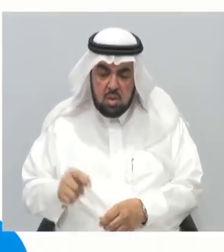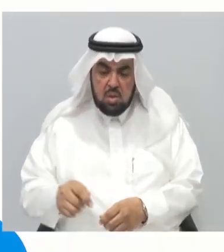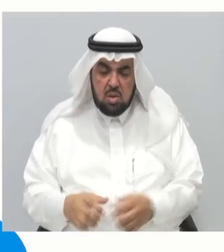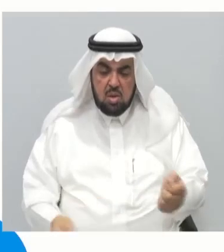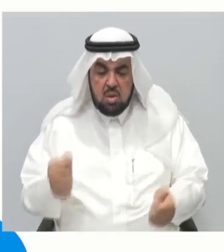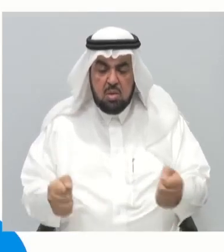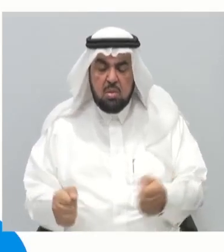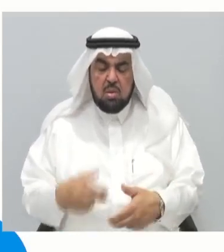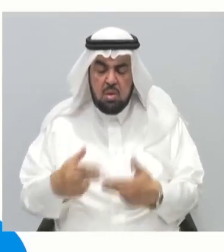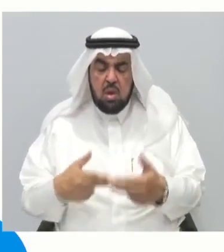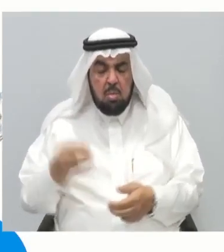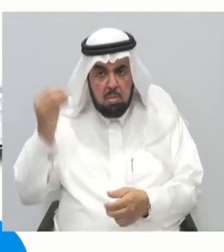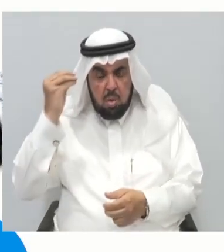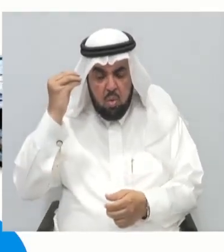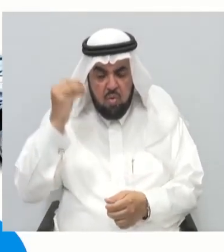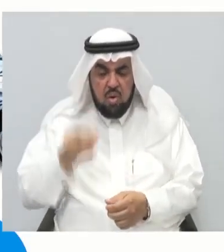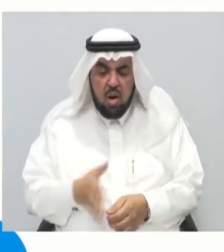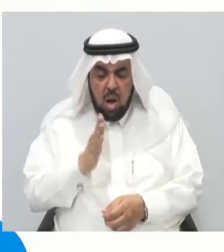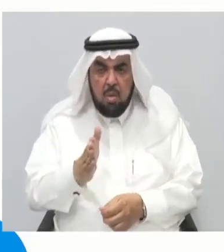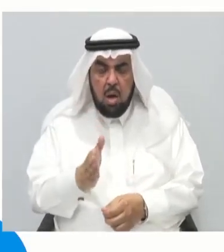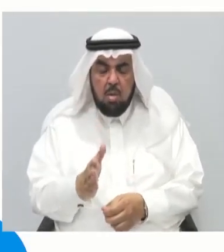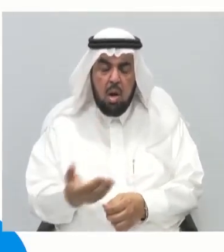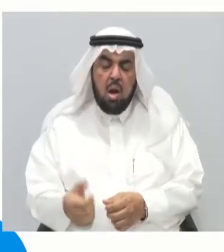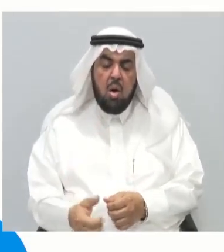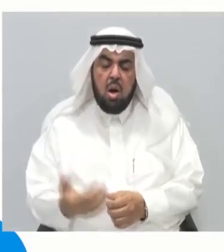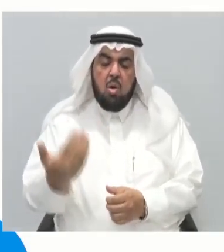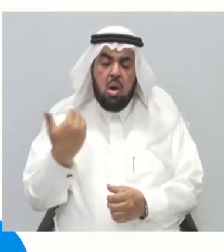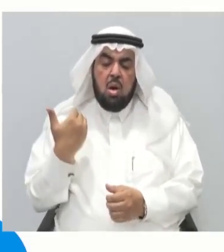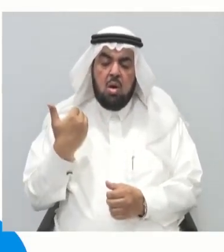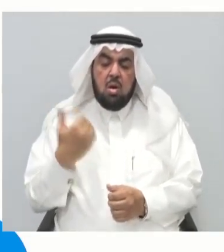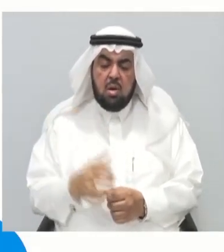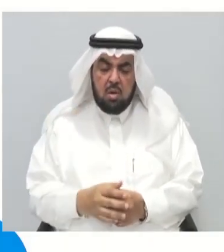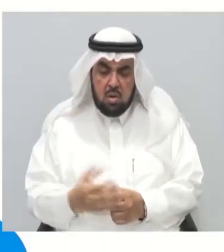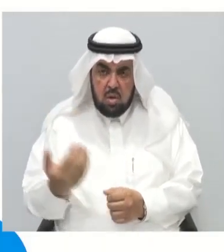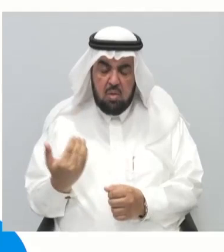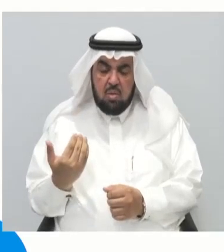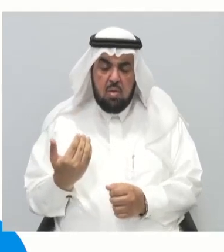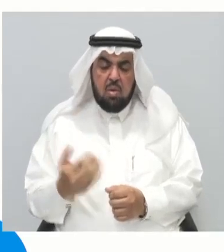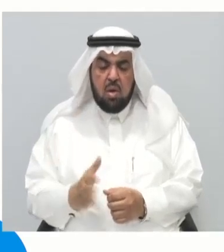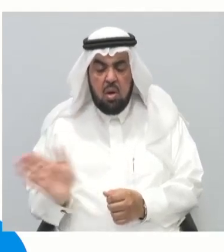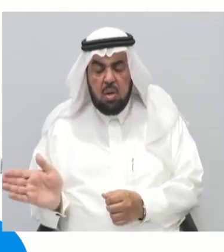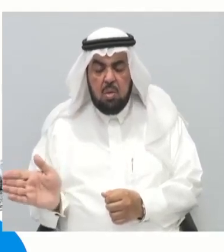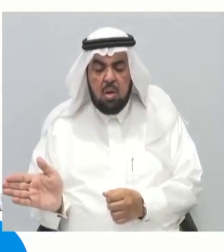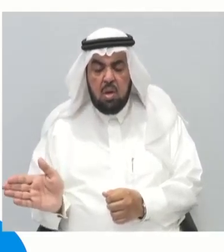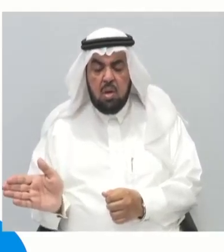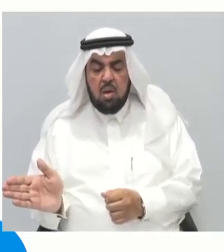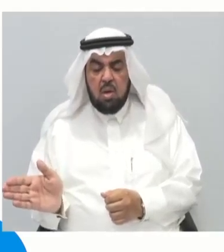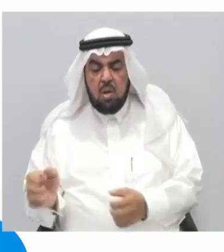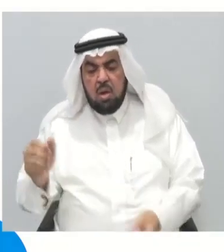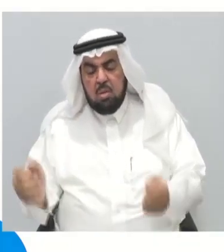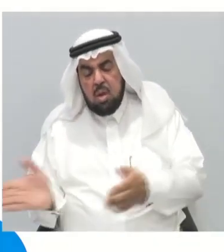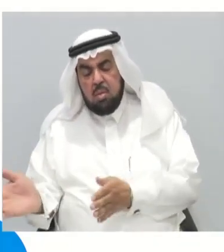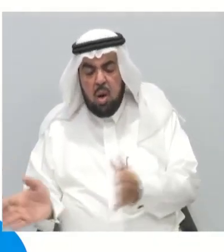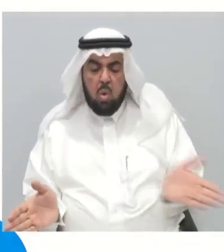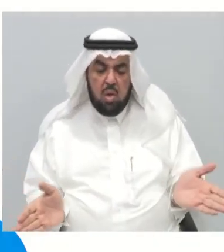ان السيارات هذه حركتها معروفه اما انها تتقدم للامام او انها ترجع الى الخلف او يختم انعطافها